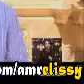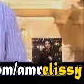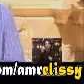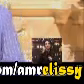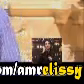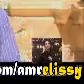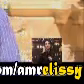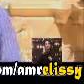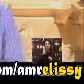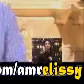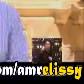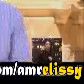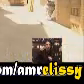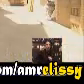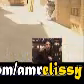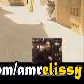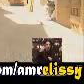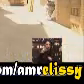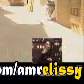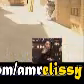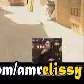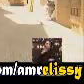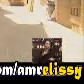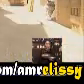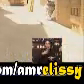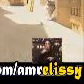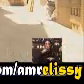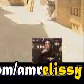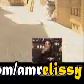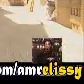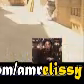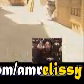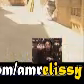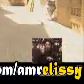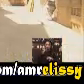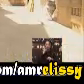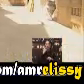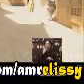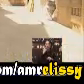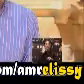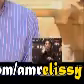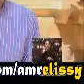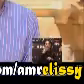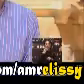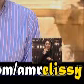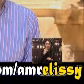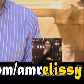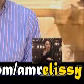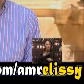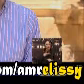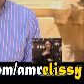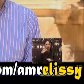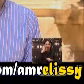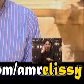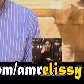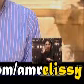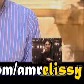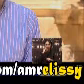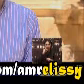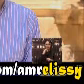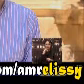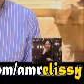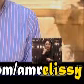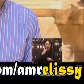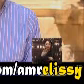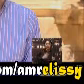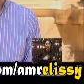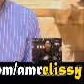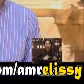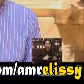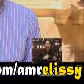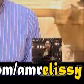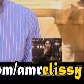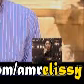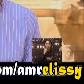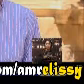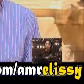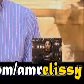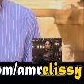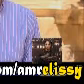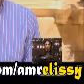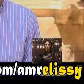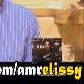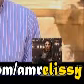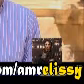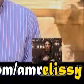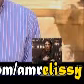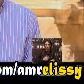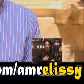فاكرين محمد مصطفى درويش من قرية زرزرة اللي في اسكندرية؟ كان عنده 54 سنة وكان بيعاني من مشاكل كبيرة جدا في القلب، وكان